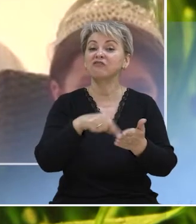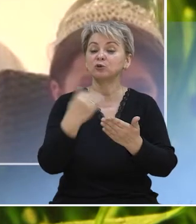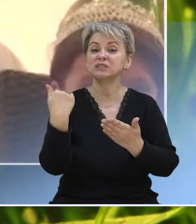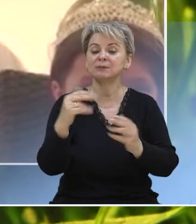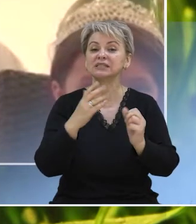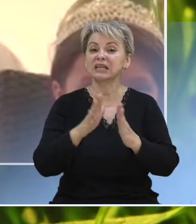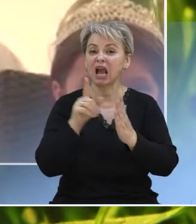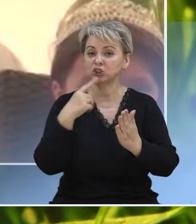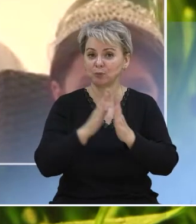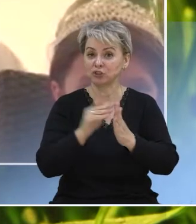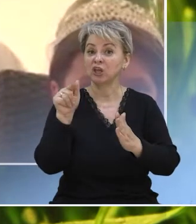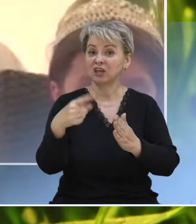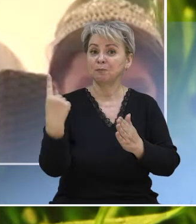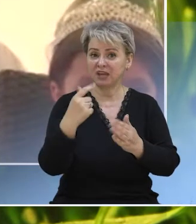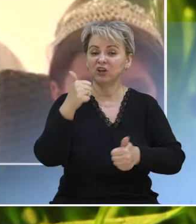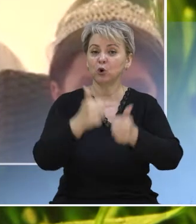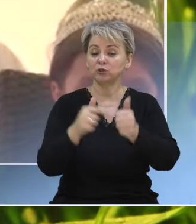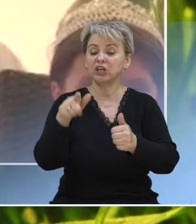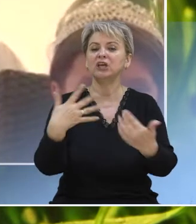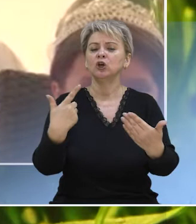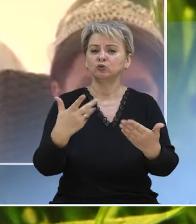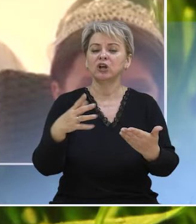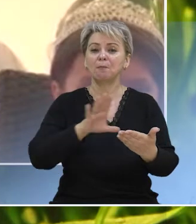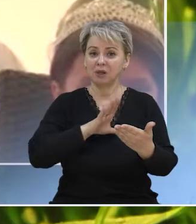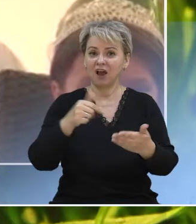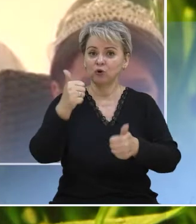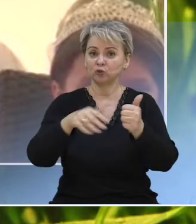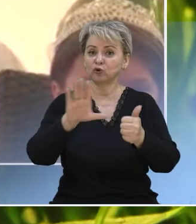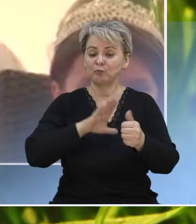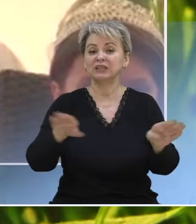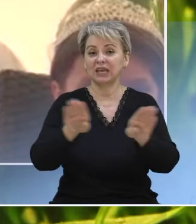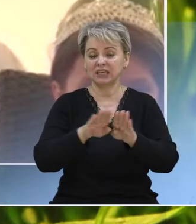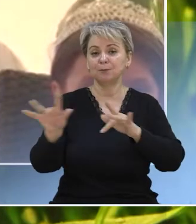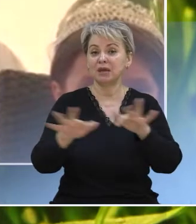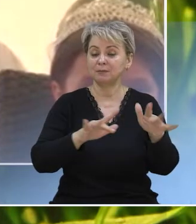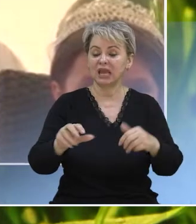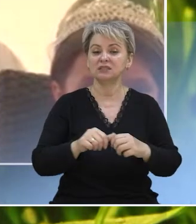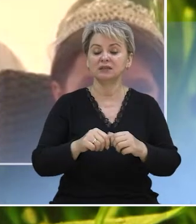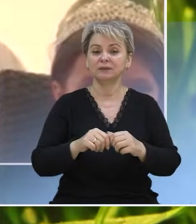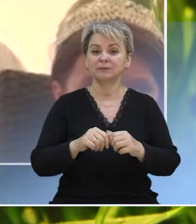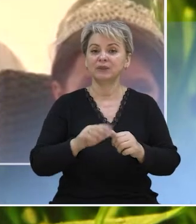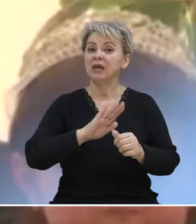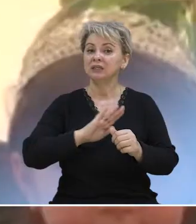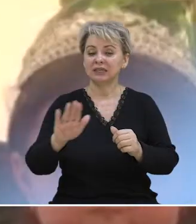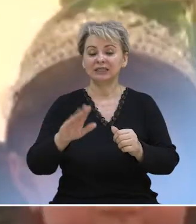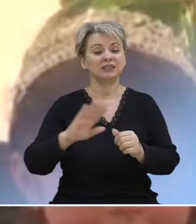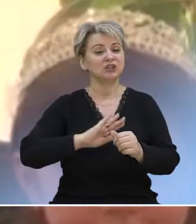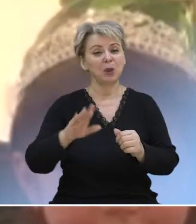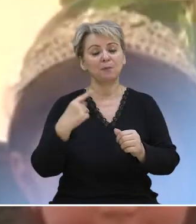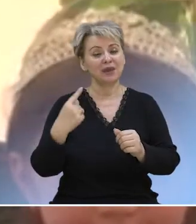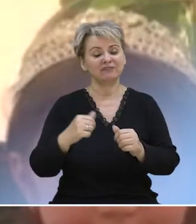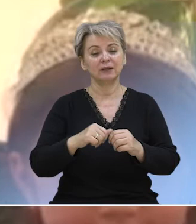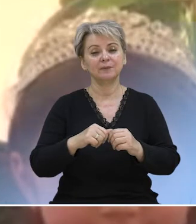вопрос к тебе. Скажи, пожалуйста, это твой первый конкурс или ты уже когда-то принимала участие в подобного рода мероприятиях? Нет,